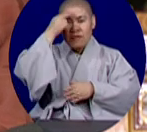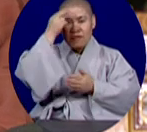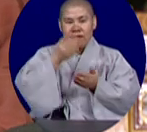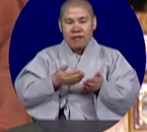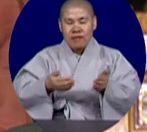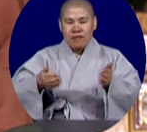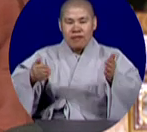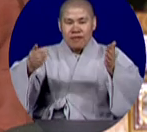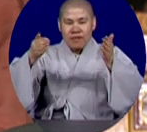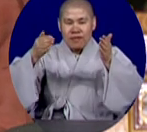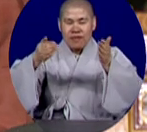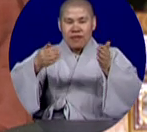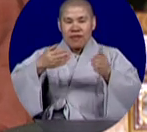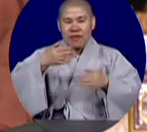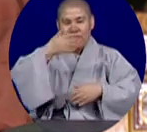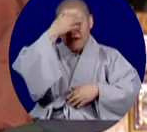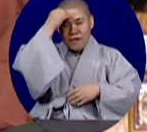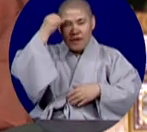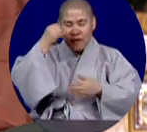하나 숨겨놨거든.